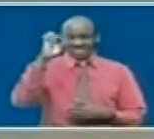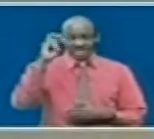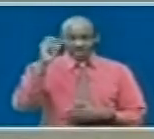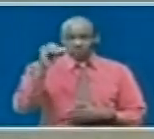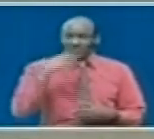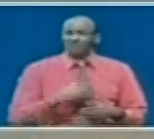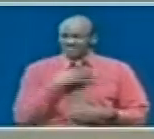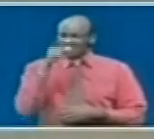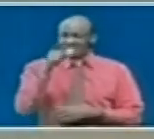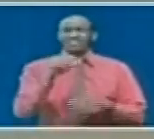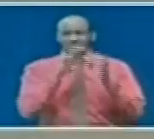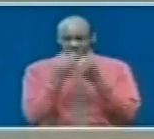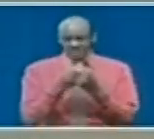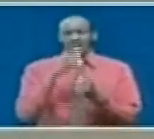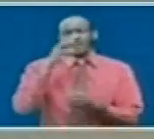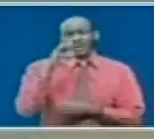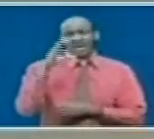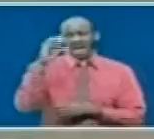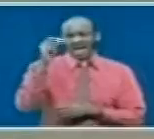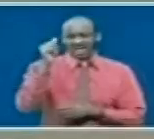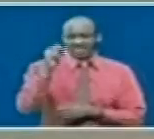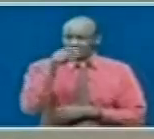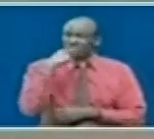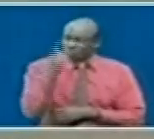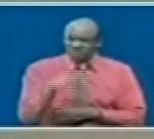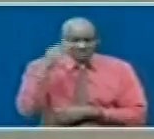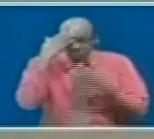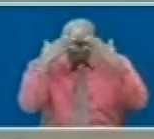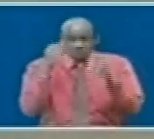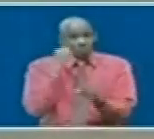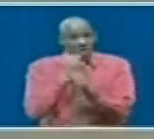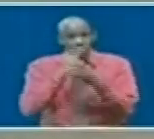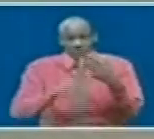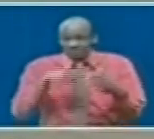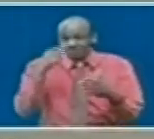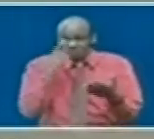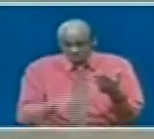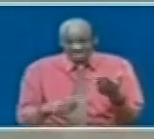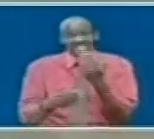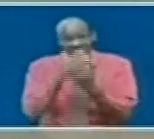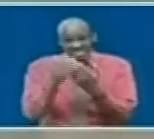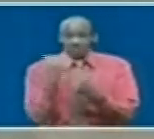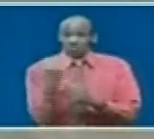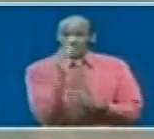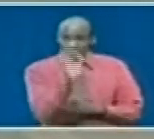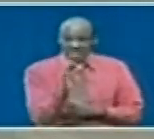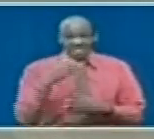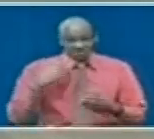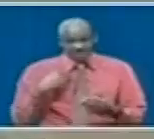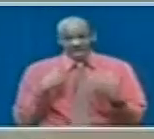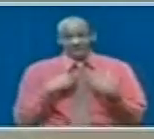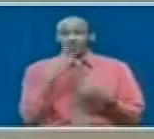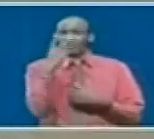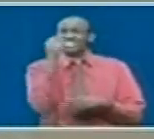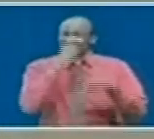hiyo ya mama Karen Akinyi Okwako, ambaye hajui la kufanya kwani amesalia kuwa mlezi wa watoto wake ambao wamefikisha umri wa zaidi ya